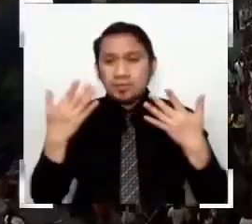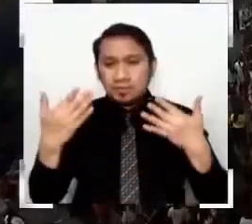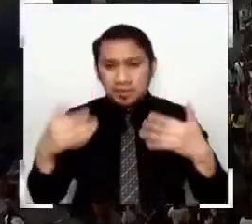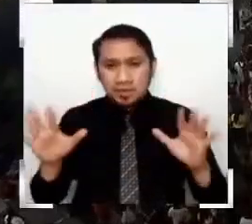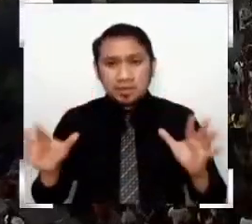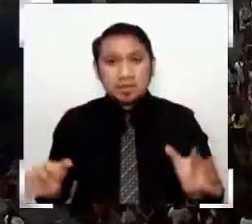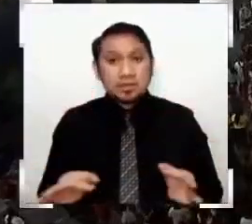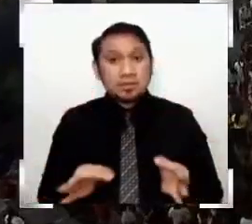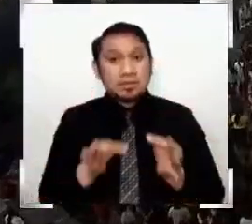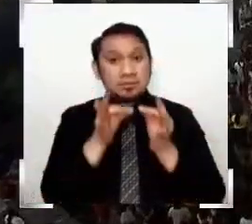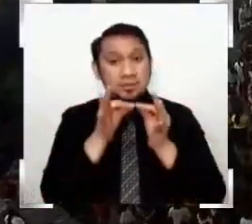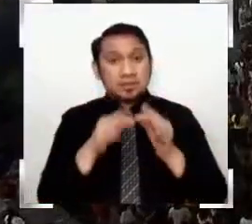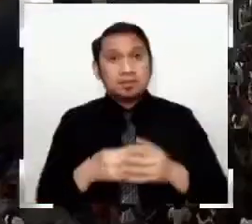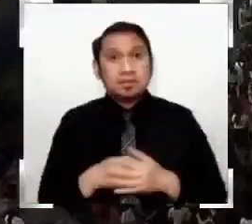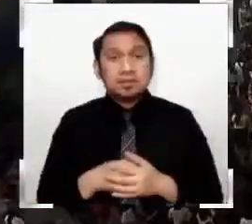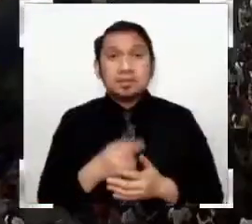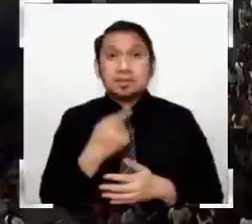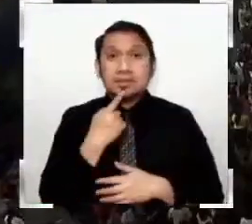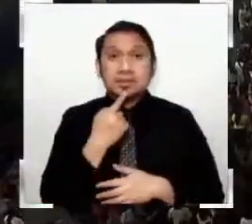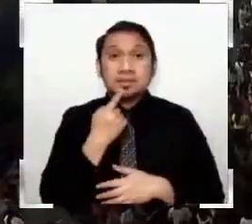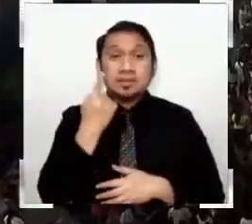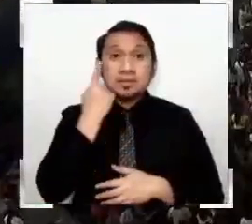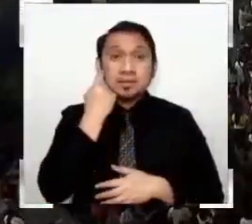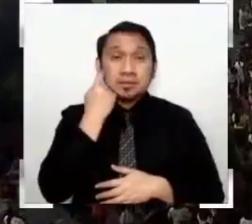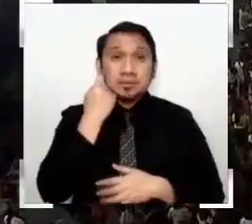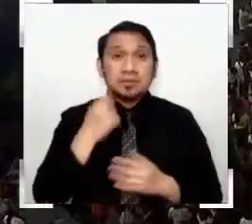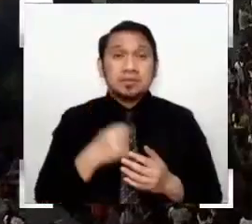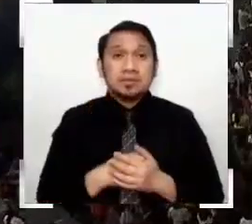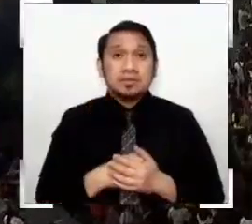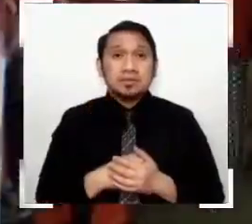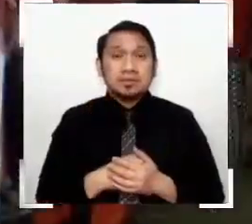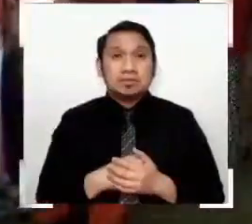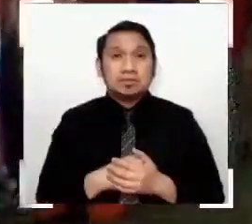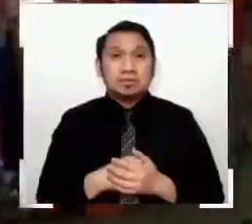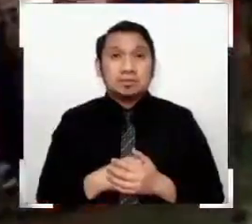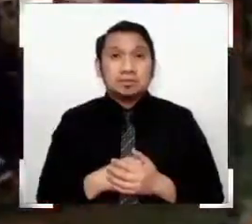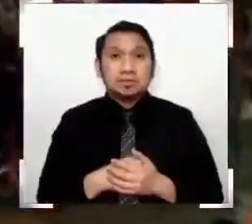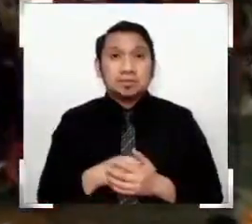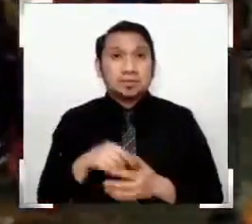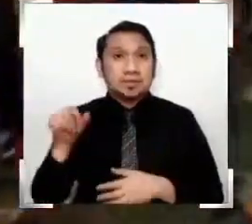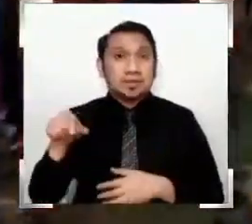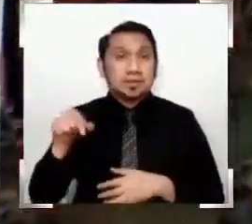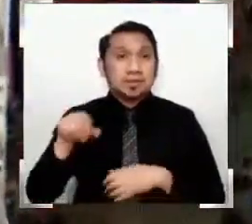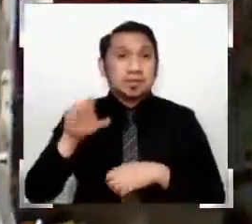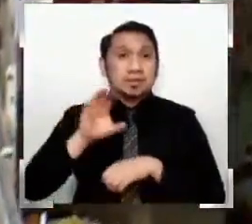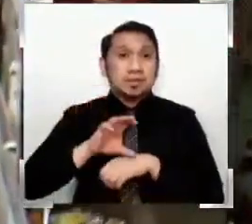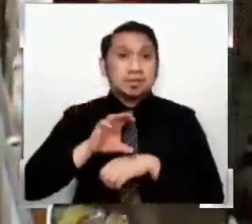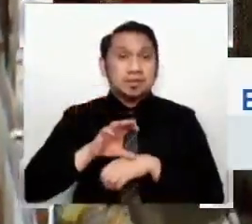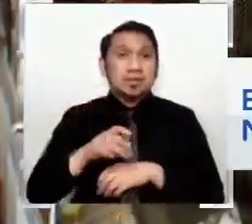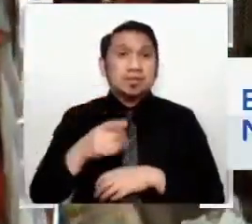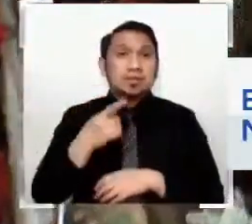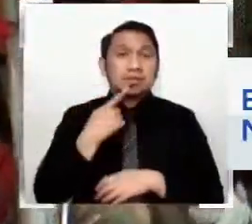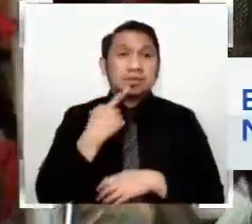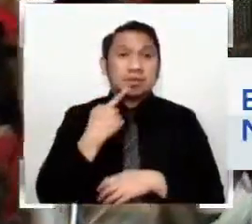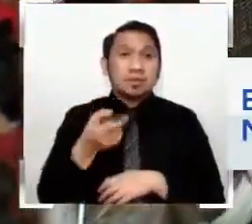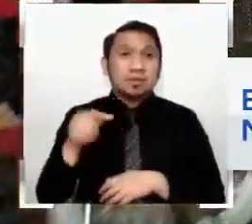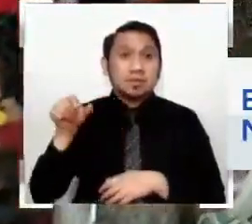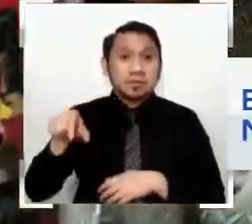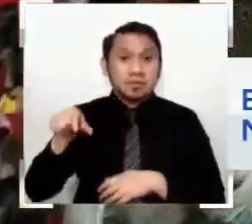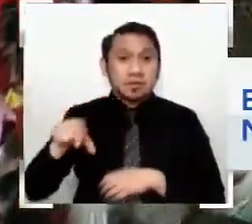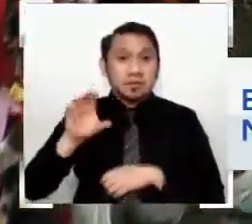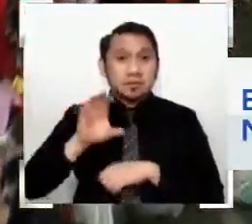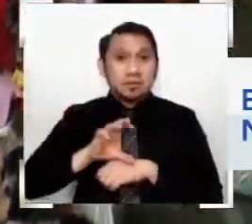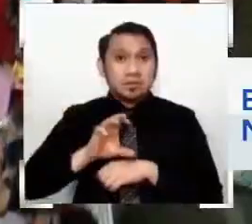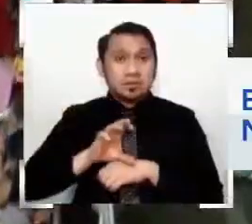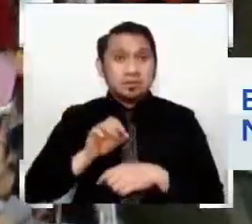ang sinabi kanina ng Social Communications Office ng Quiapo Church. Ayon naman po sa Quiapo Church Operations